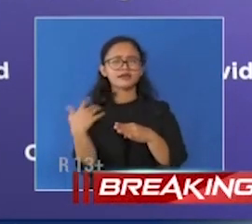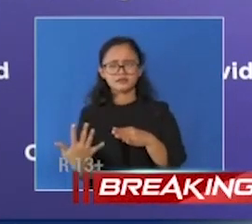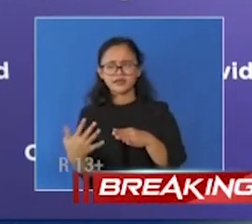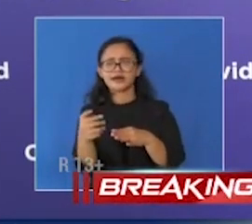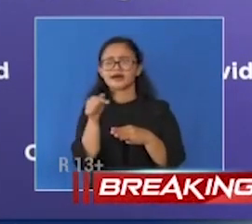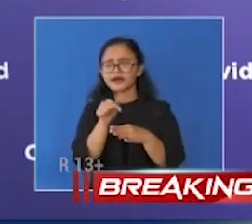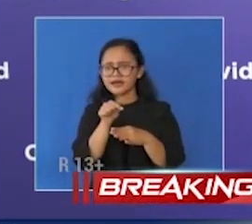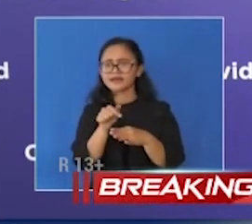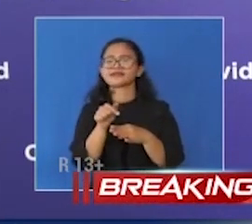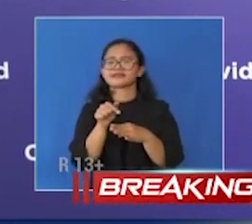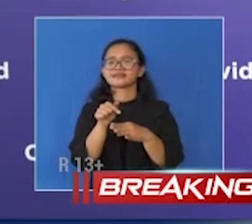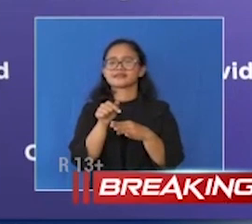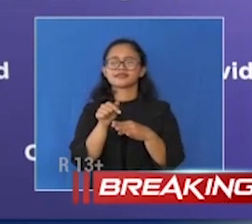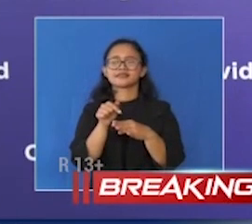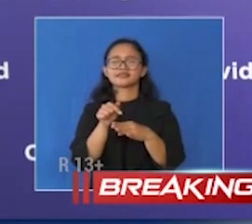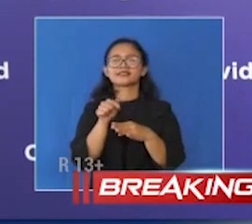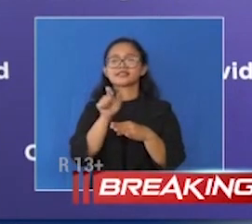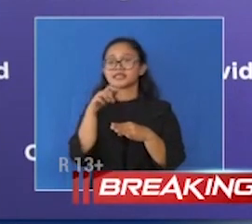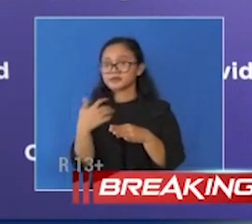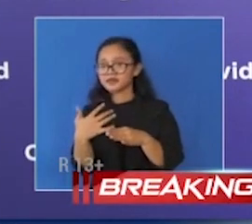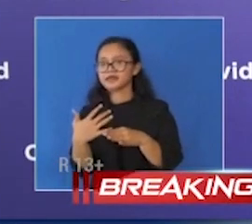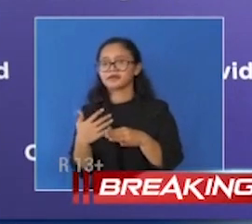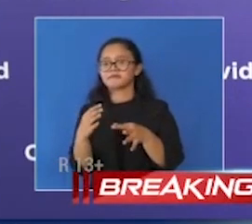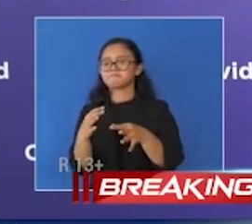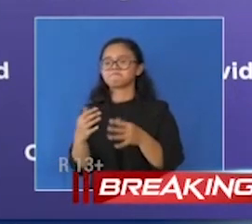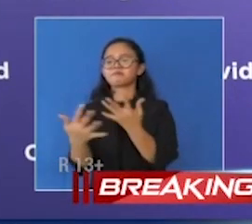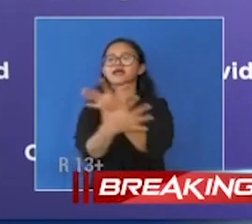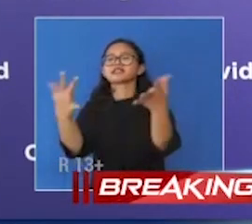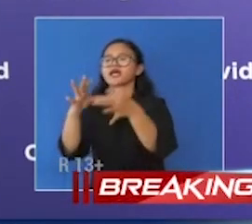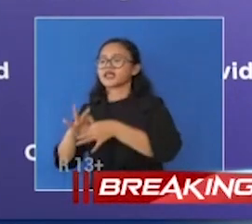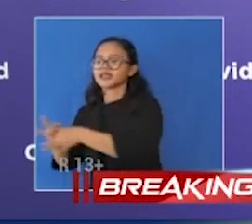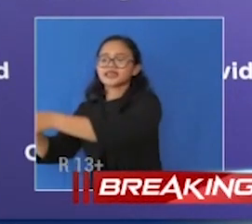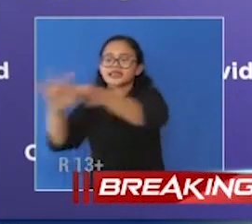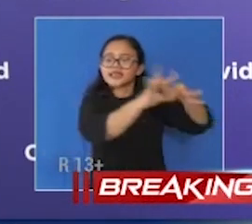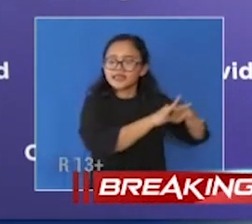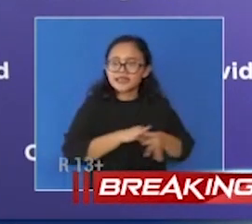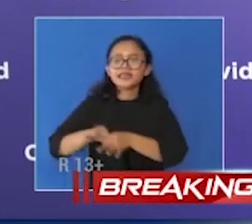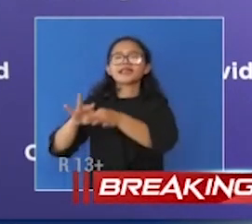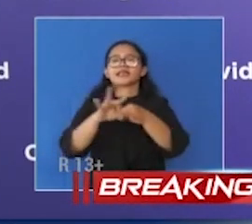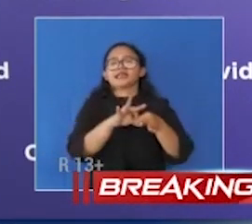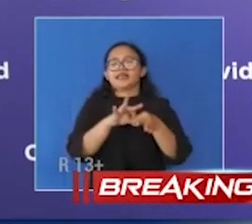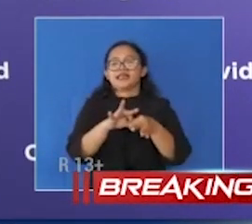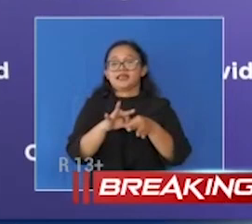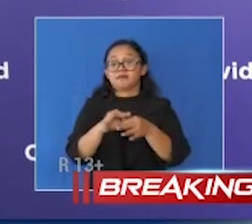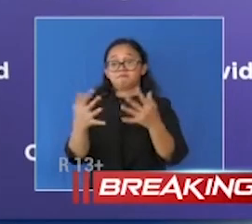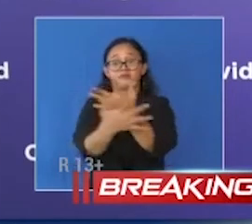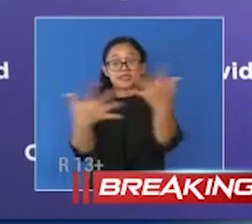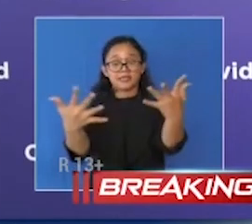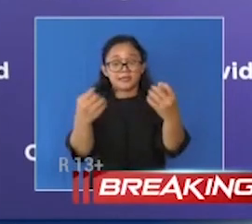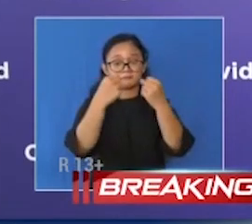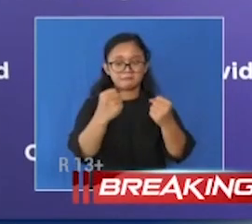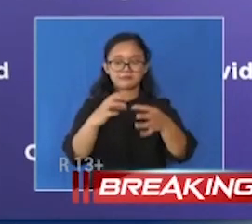adalah berbasis kepada kekuatan masyarakat semuanya Hai kekuatan masyarakat